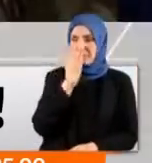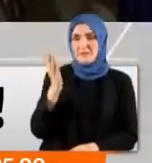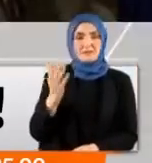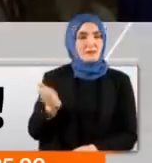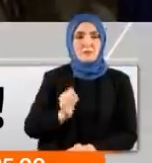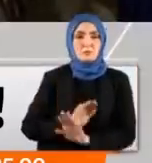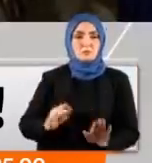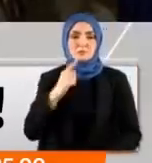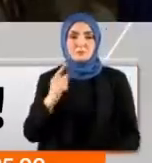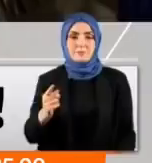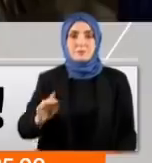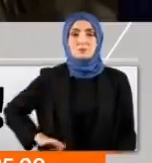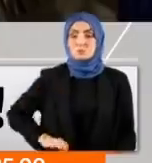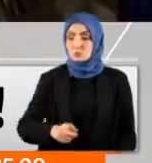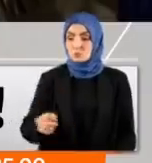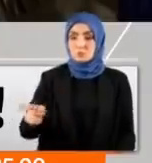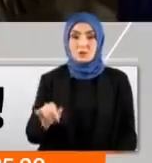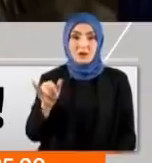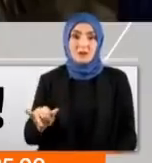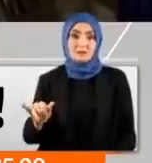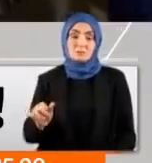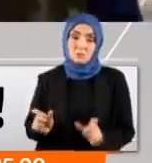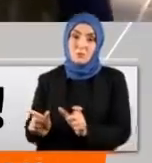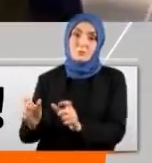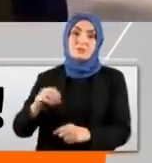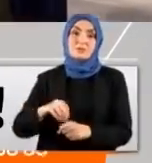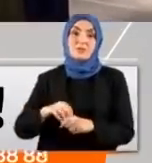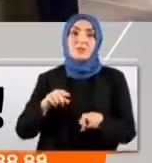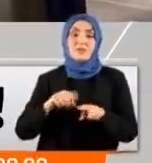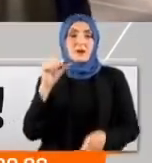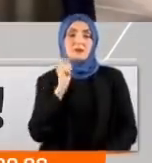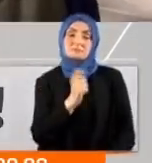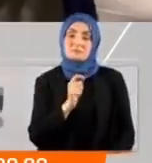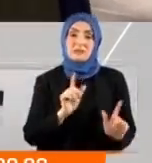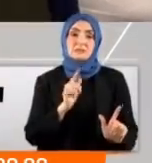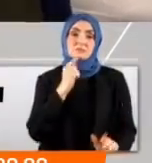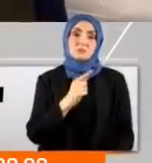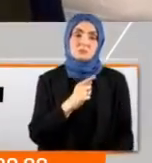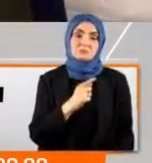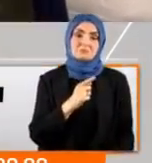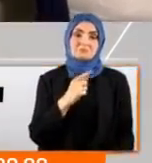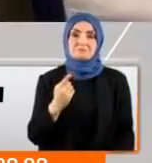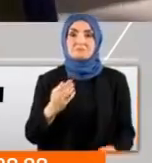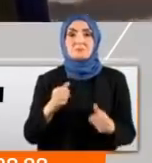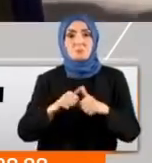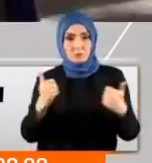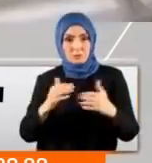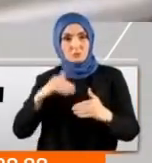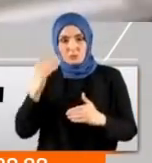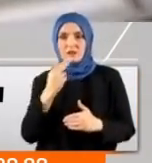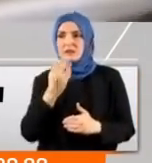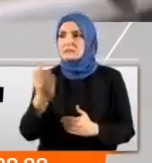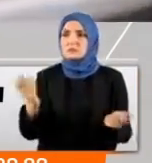almıyorum. Çocukların aklını savunacak şekilde nafaka verilmeli diye düşünüyorum. Ayrıldıktan sonra genellikle bayanlar çalışıyor yani. Bir daha almalarına gerek